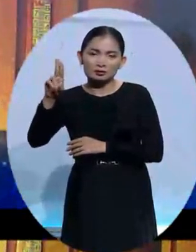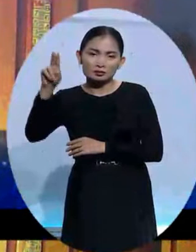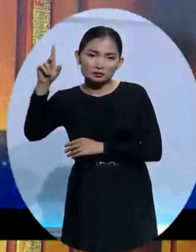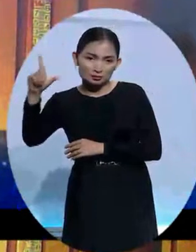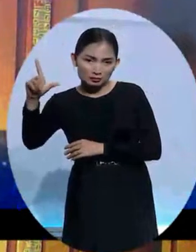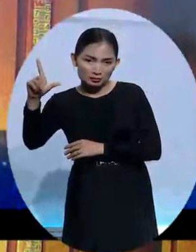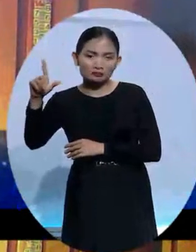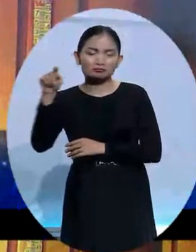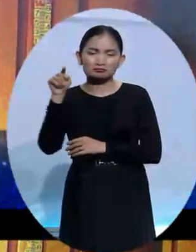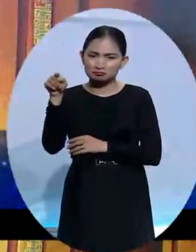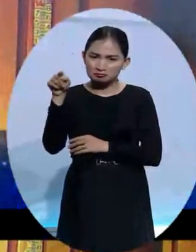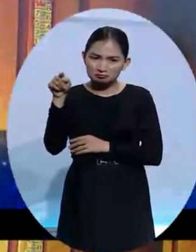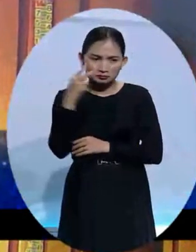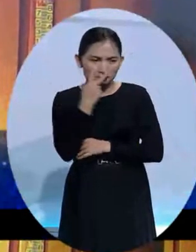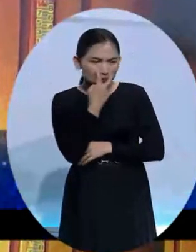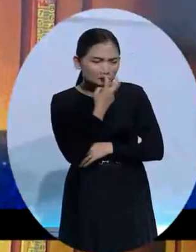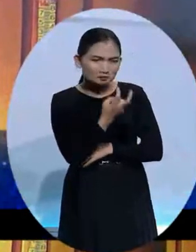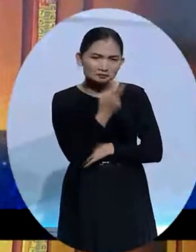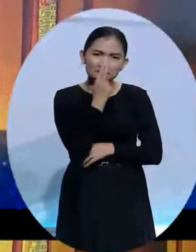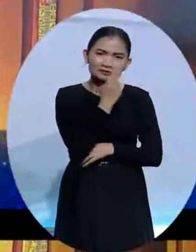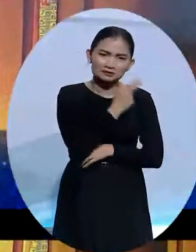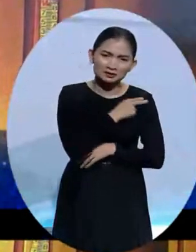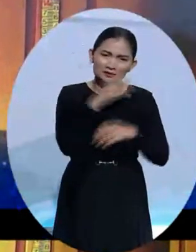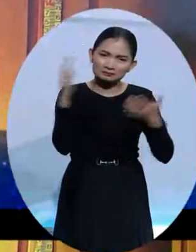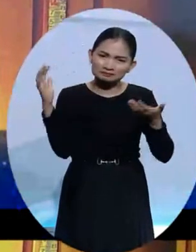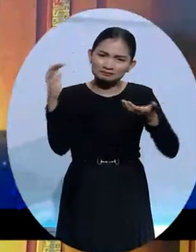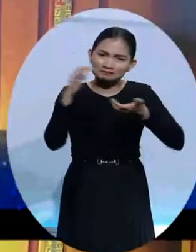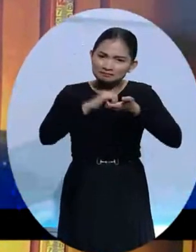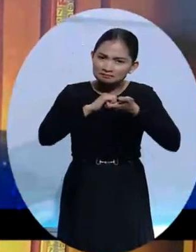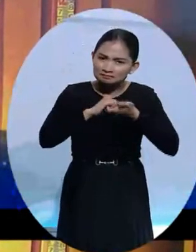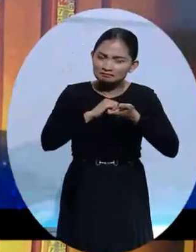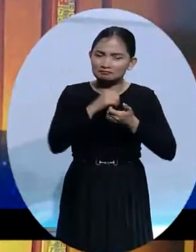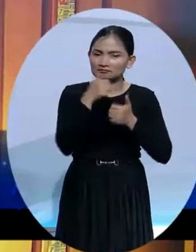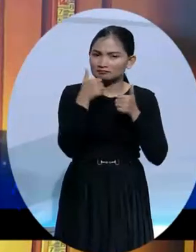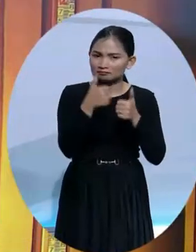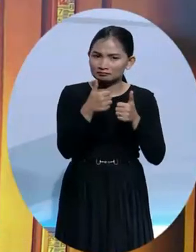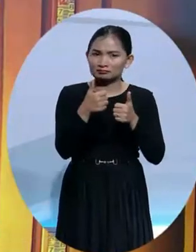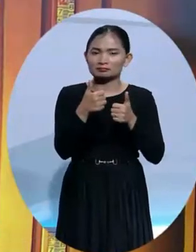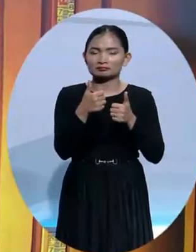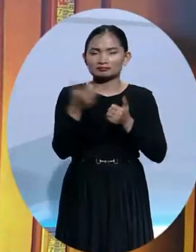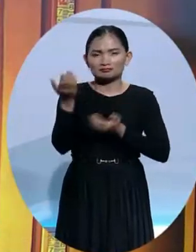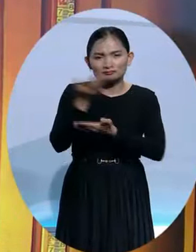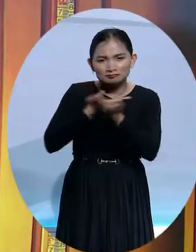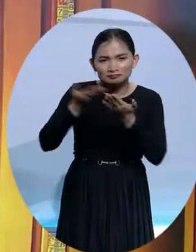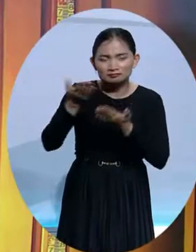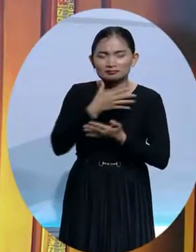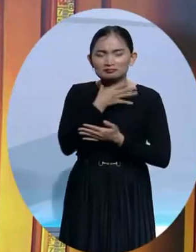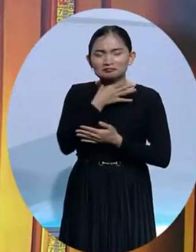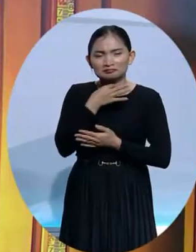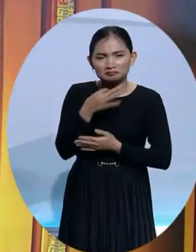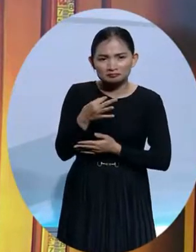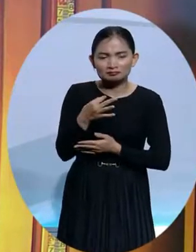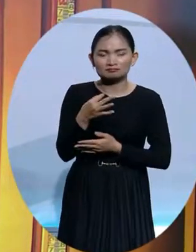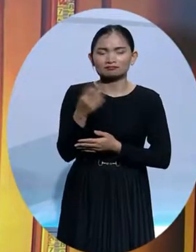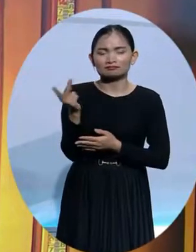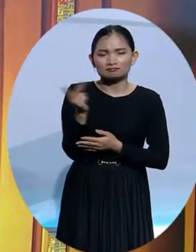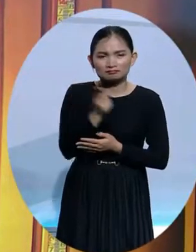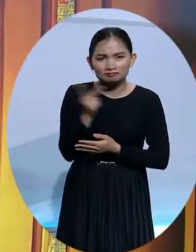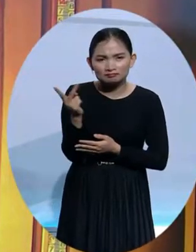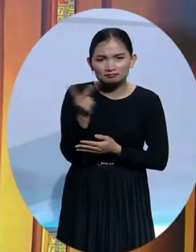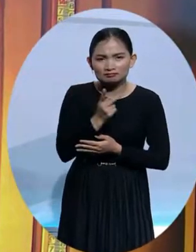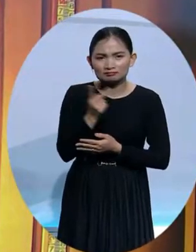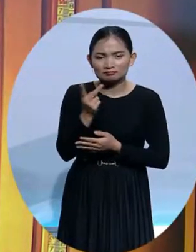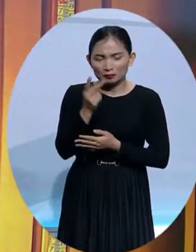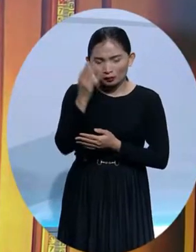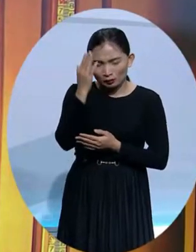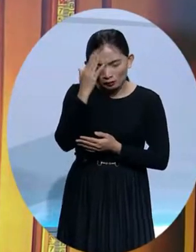đầu và du lịch là lĩnh vực đặc biệt nổi bật trong các hoạt động giao lưu giữa hai phía. Vì vậy, tôi mong rằng sự kiện sẽ là cơ hội để hai bên có